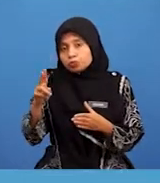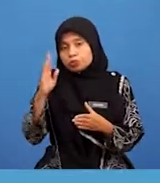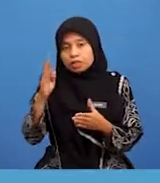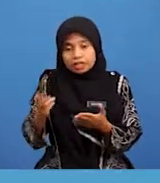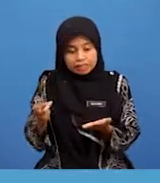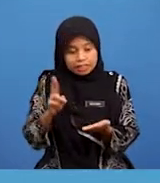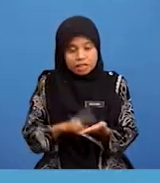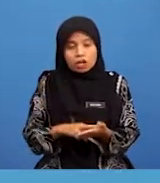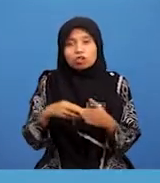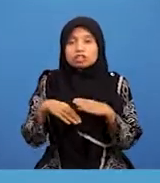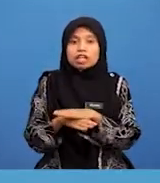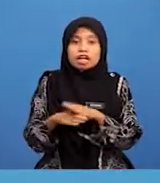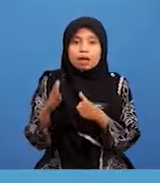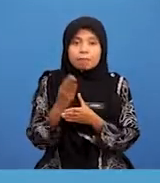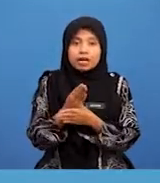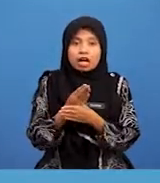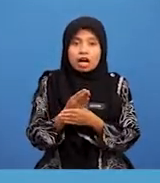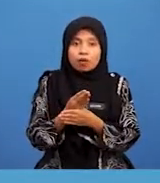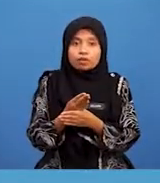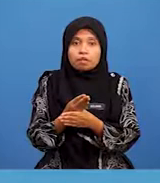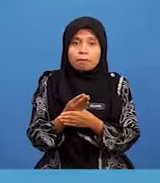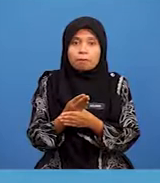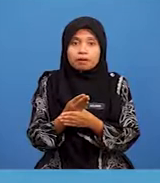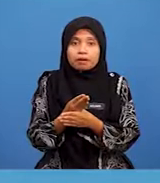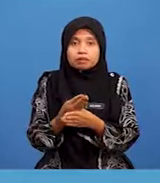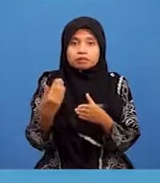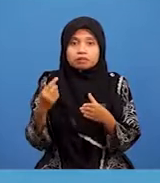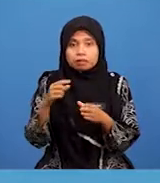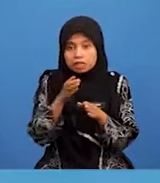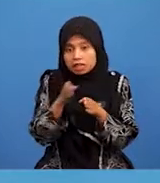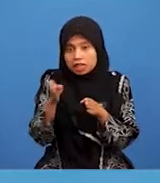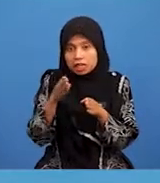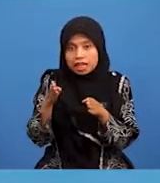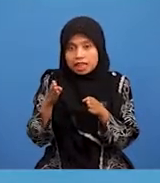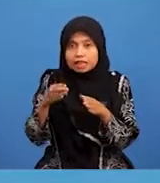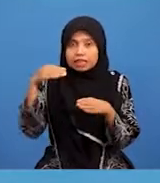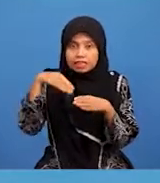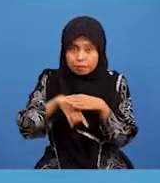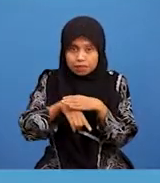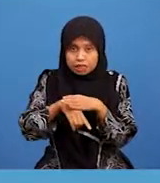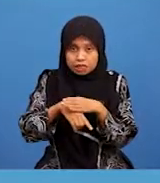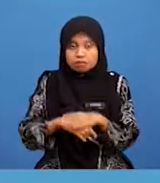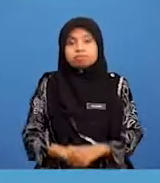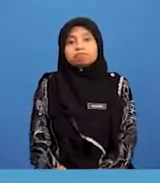direkodkan dalam akaun bank di bahagian debit, manakala akaun realisasi di bahagian kredit.